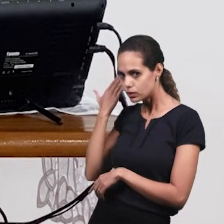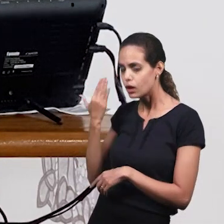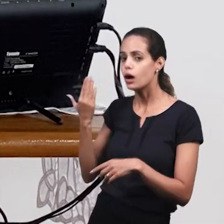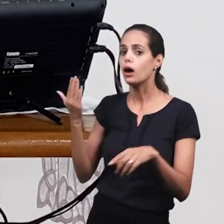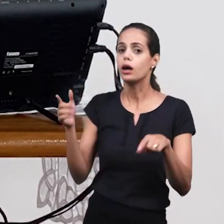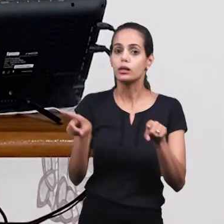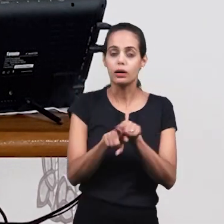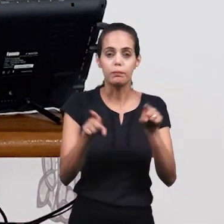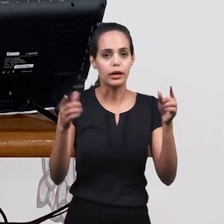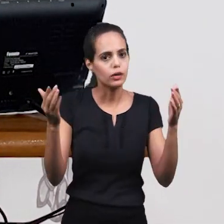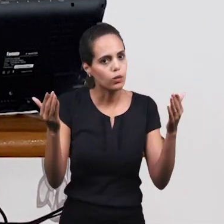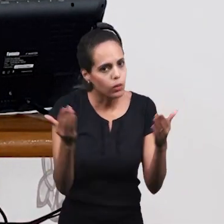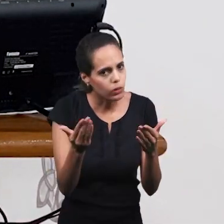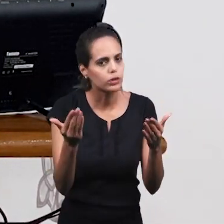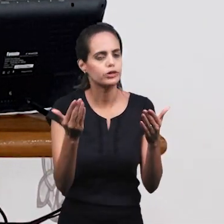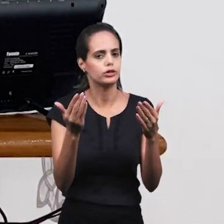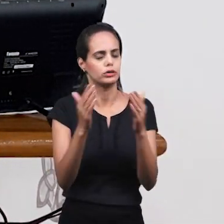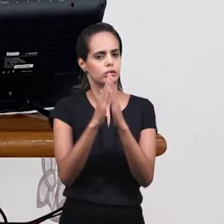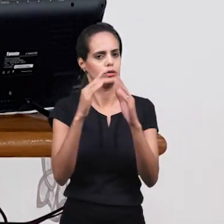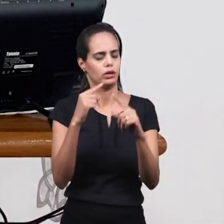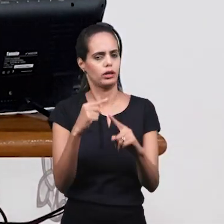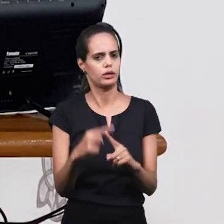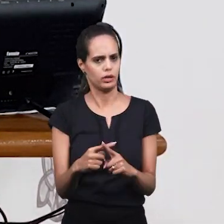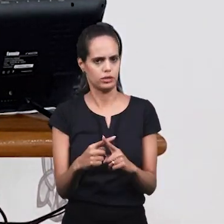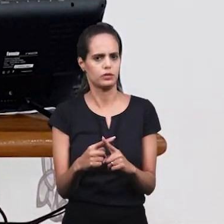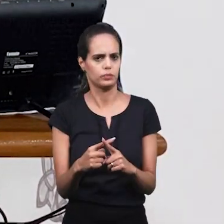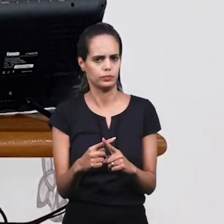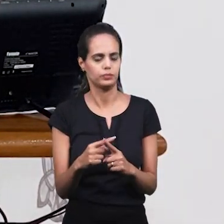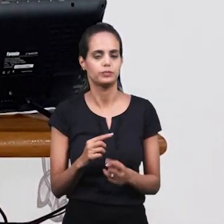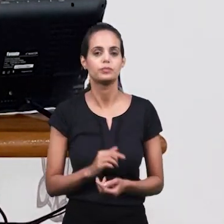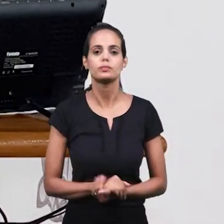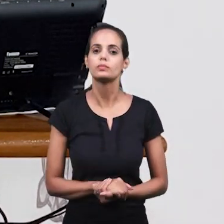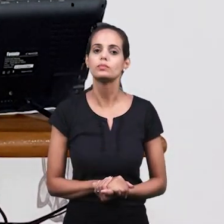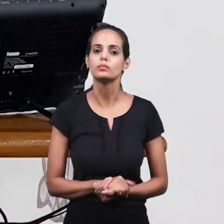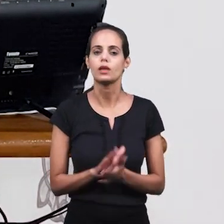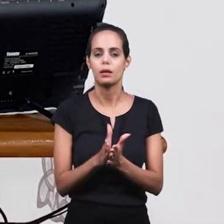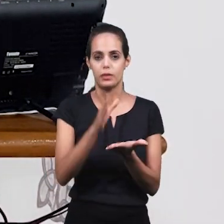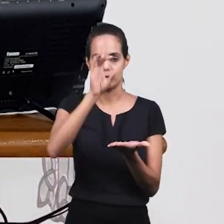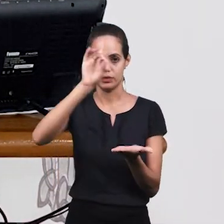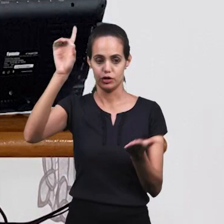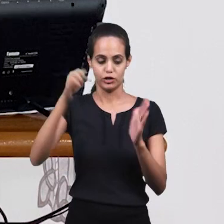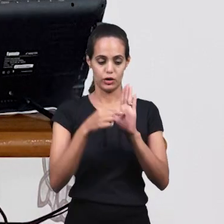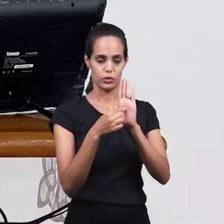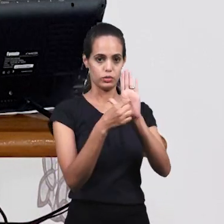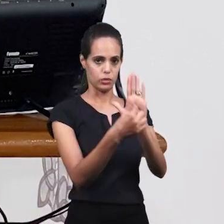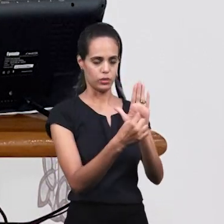qui est décrit dans la parole, dans les versets 11 et 12 au chapitre